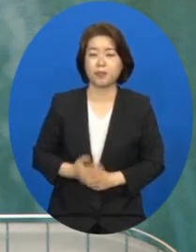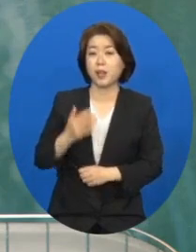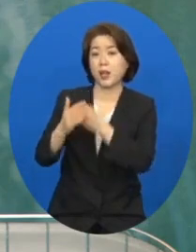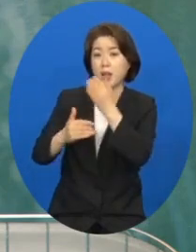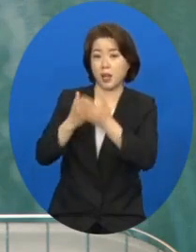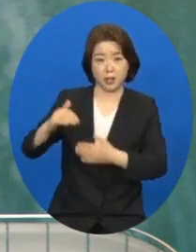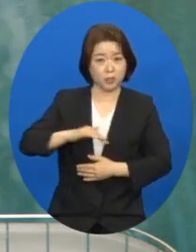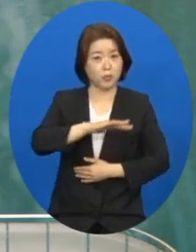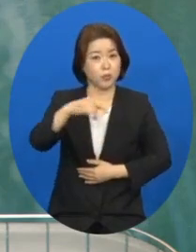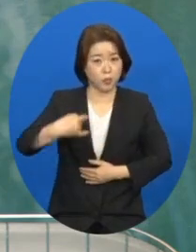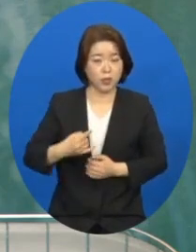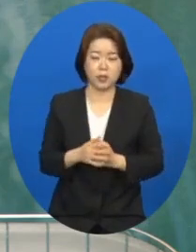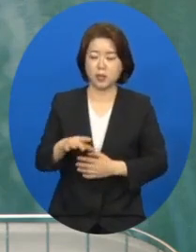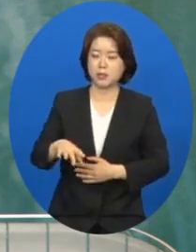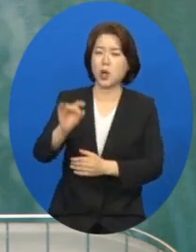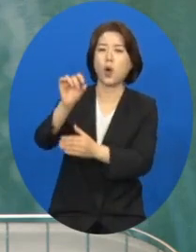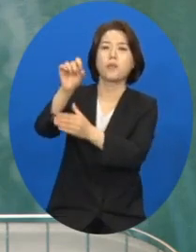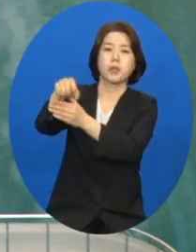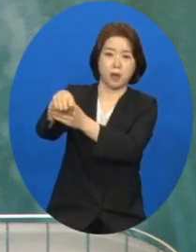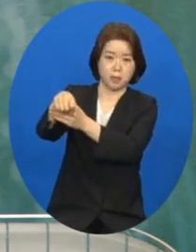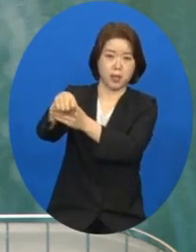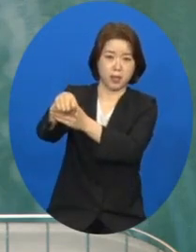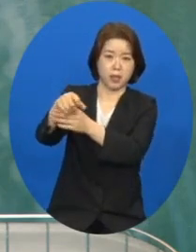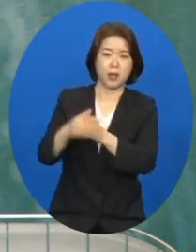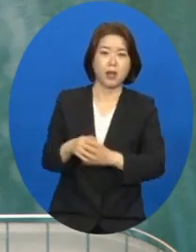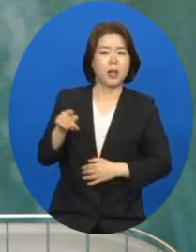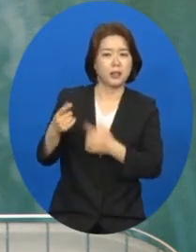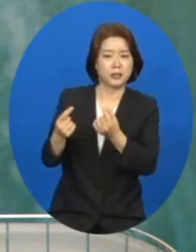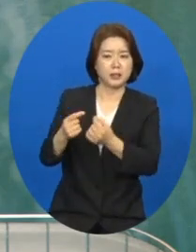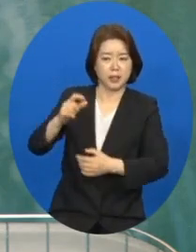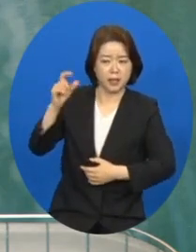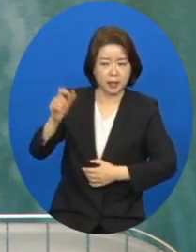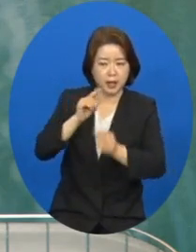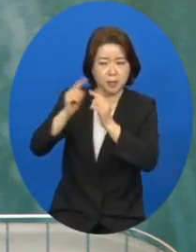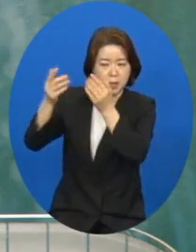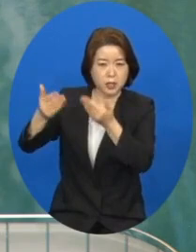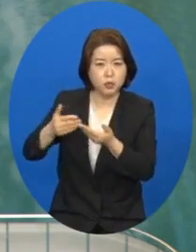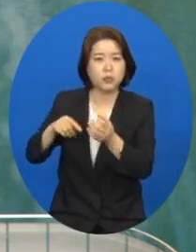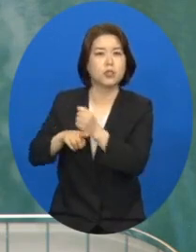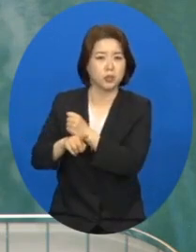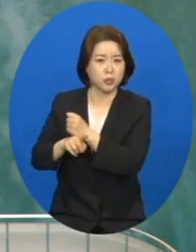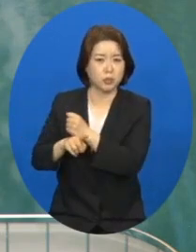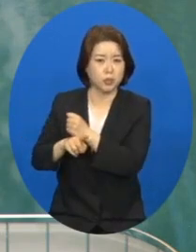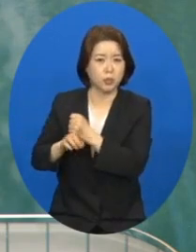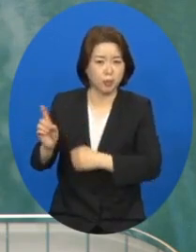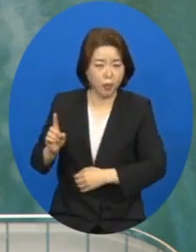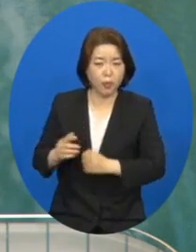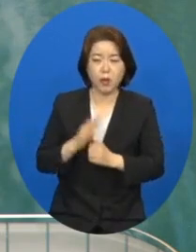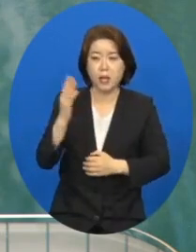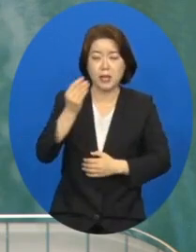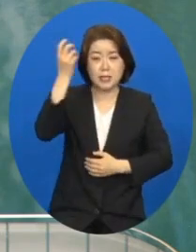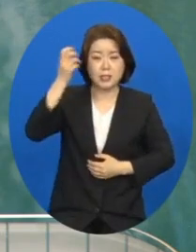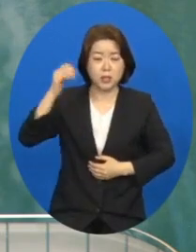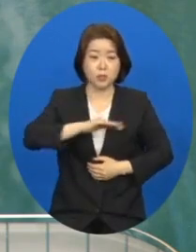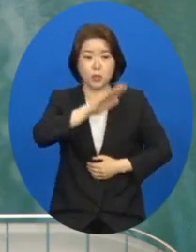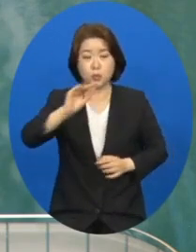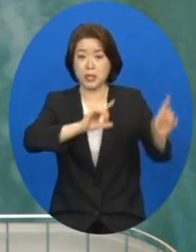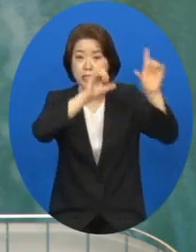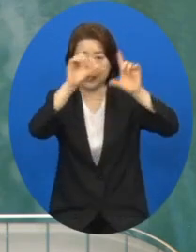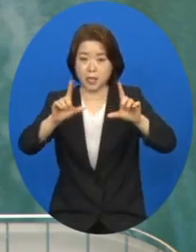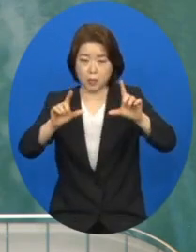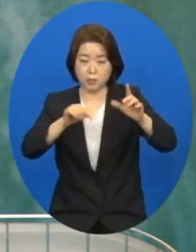하나님께서 우리에게 첫 열매를 그렇게 강조하신 이유는 성령께서 우리의 삶 속에